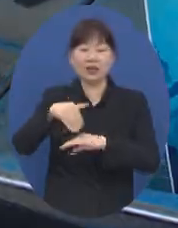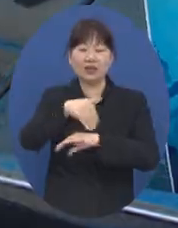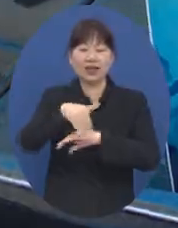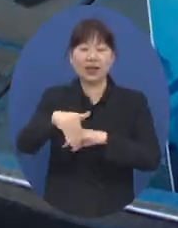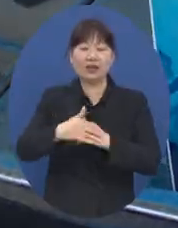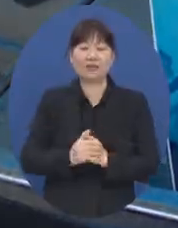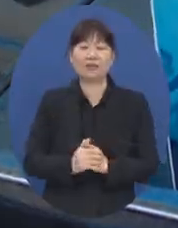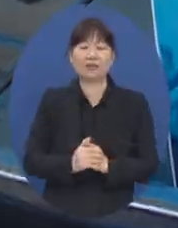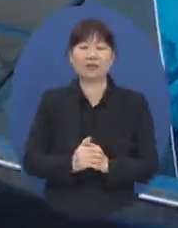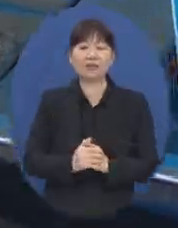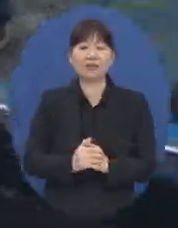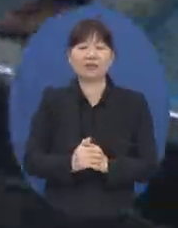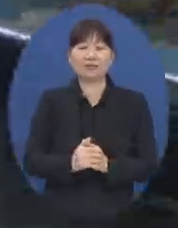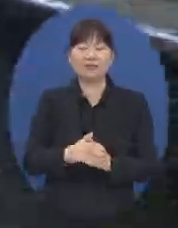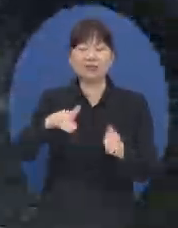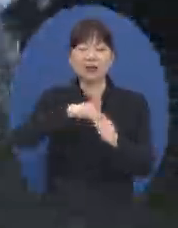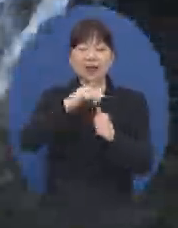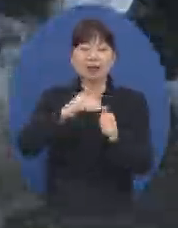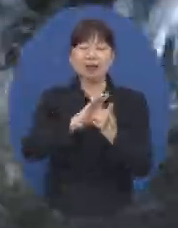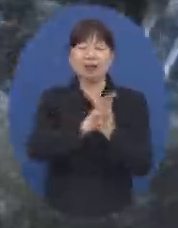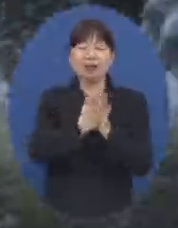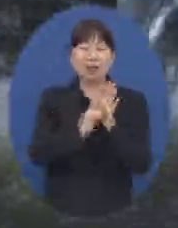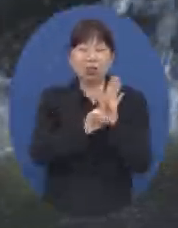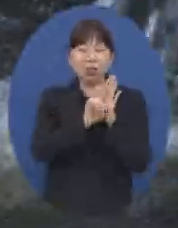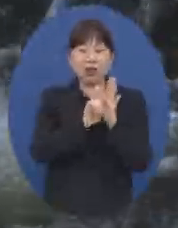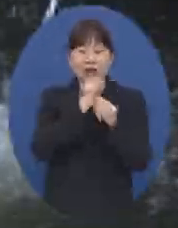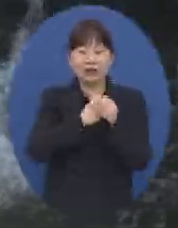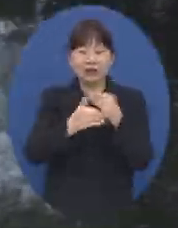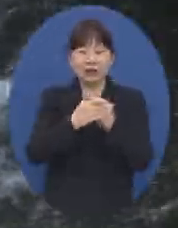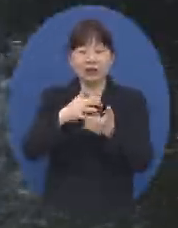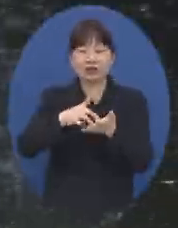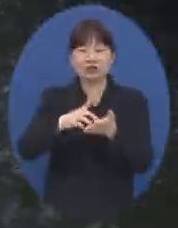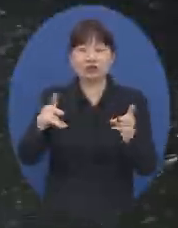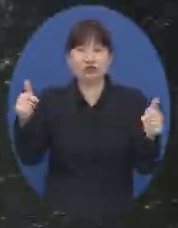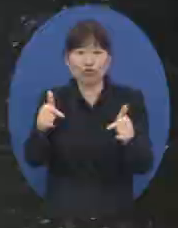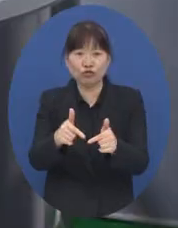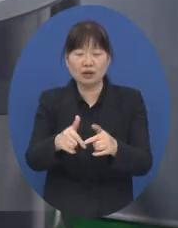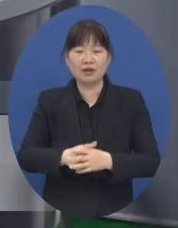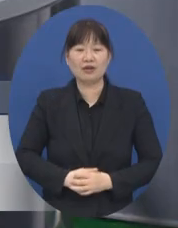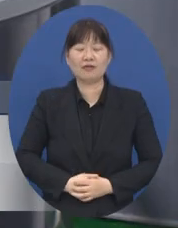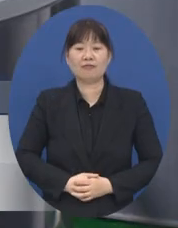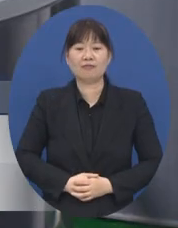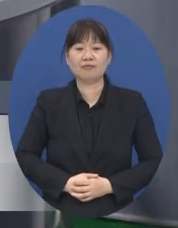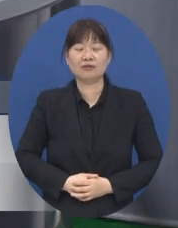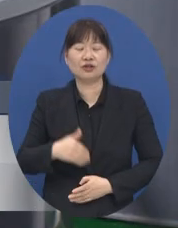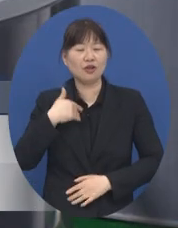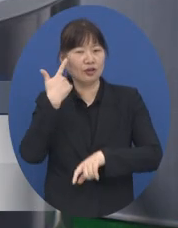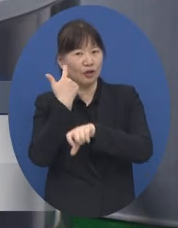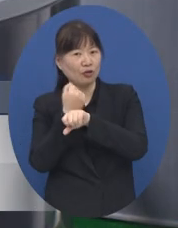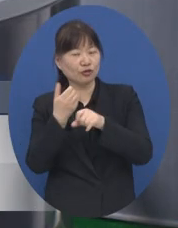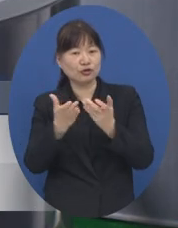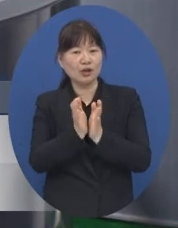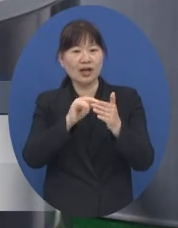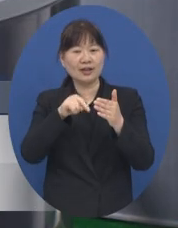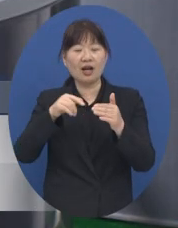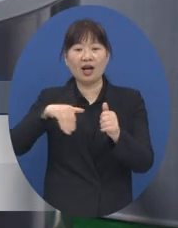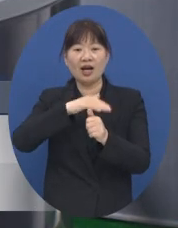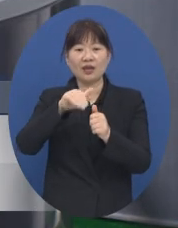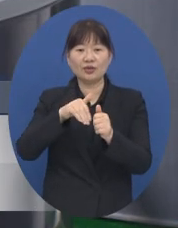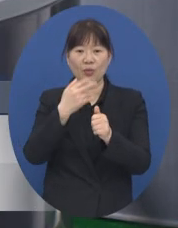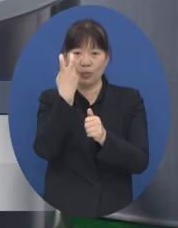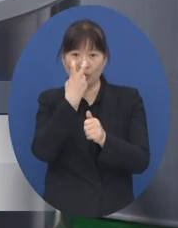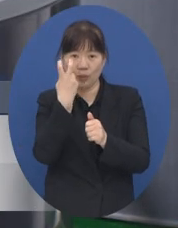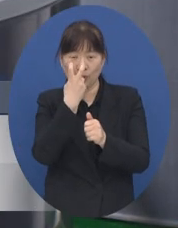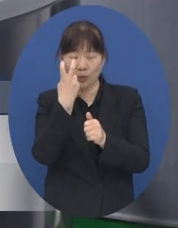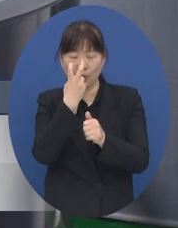빙어가 방류됐던 곳인데 환경 변화와 남획 등으로 수량이 줄어든 상황입니다. 저희 연구소에서 환경 보호